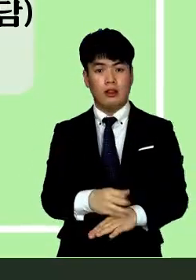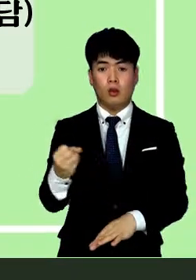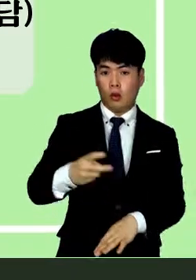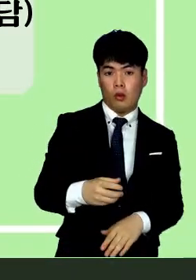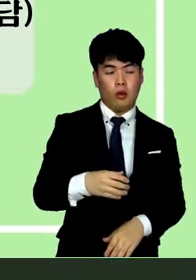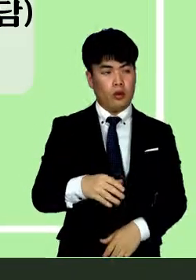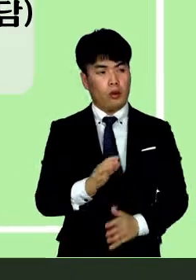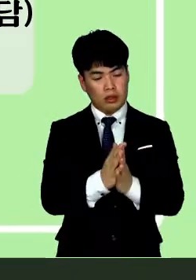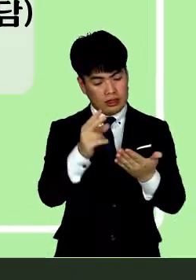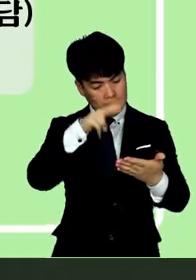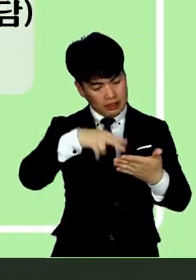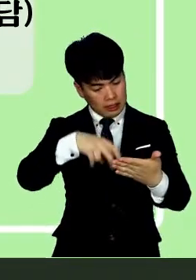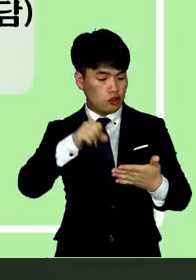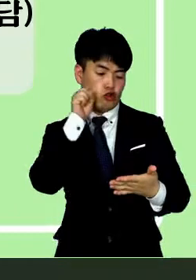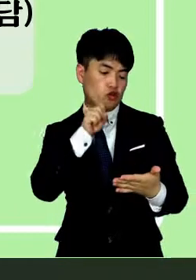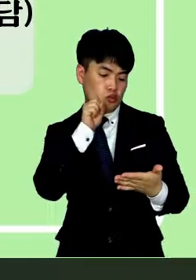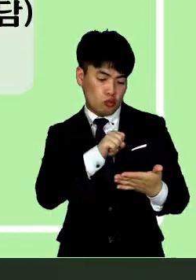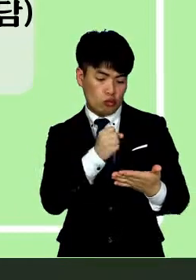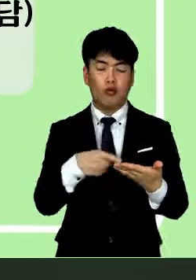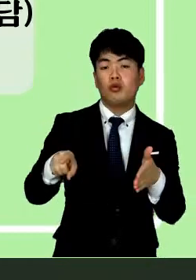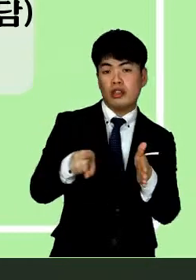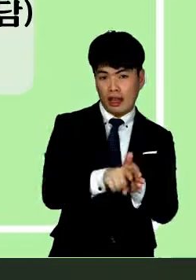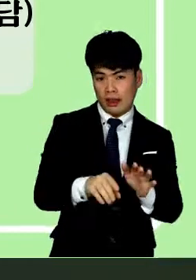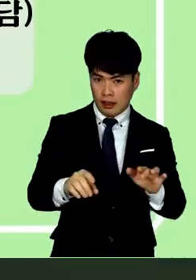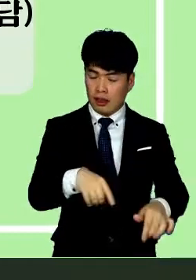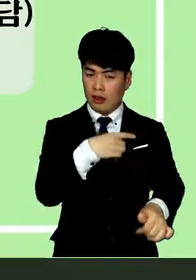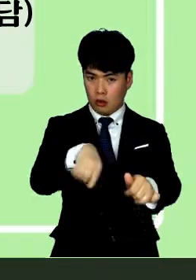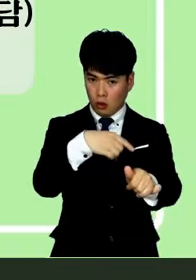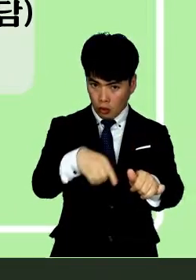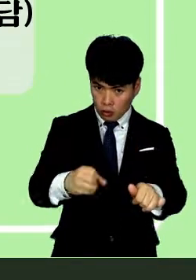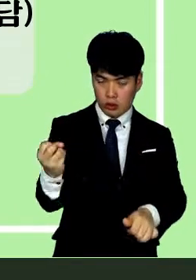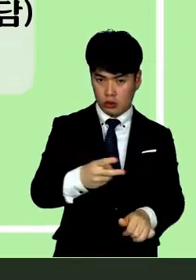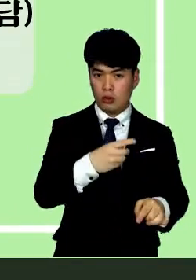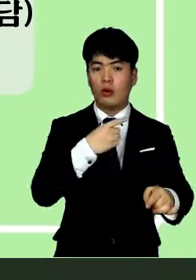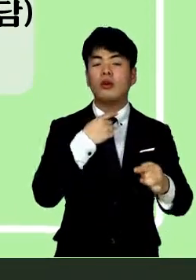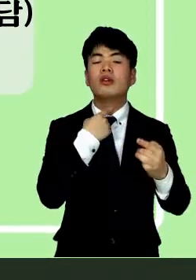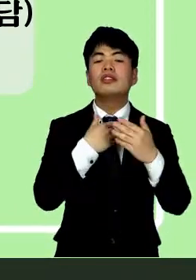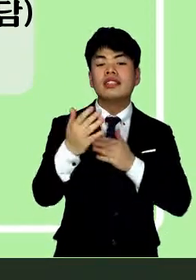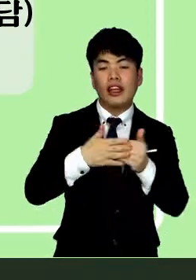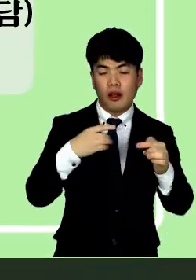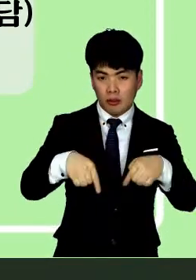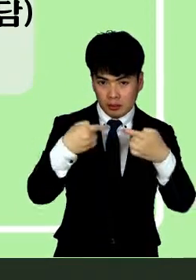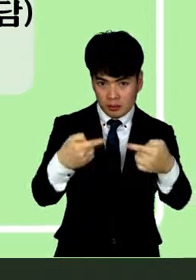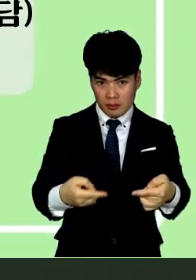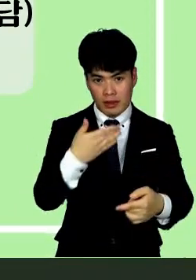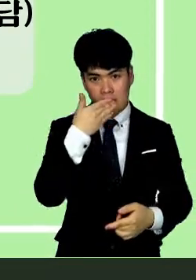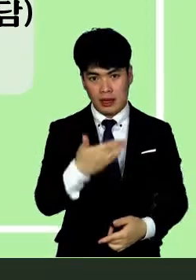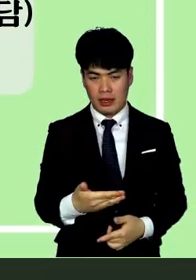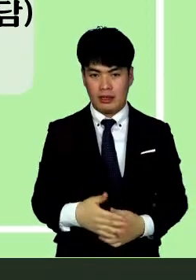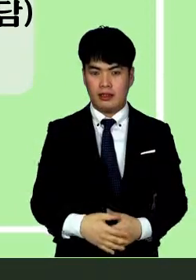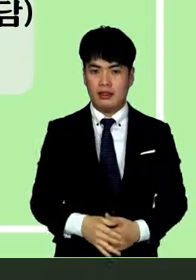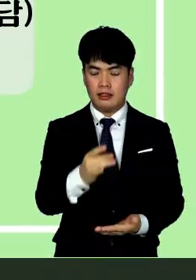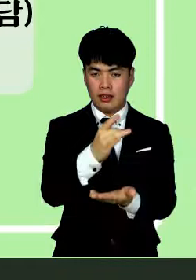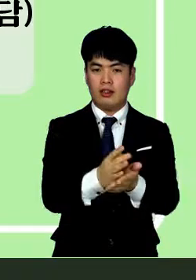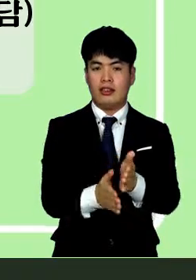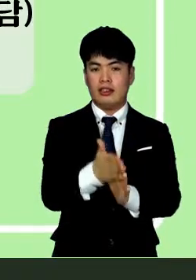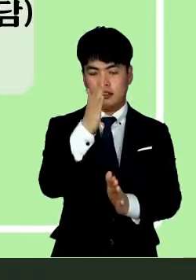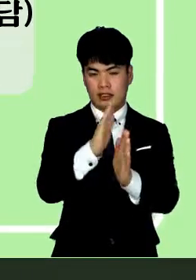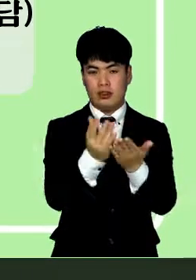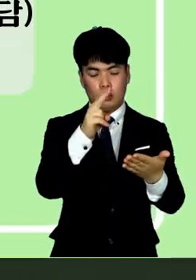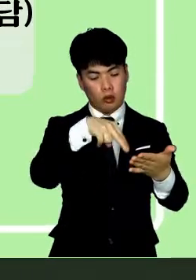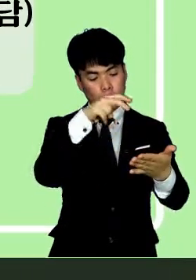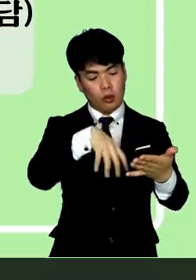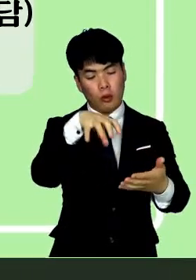수 있도록 다채로운 독서 프로그램과 체험 활동으로 진행되는데요. 보다 자세한 사항은 천안시 도서관 홈페이지에서 확인하거나